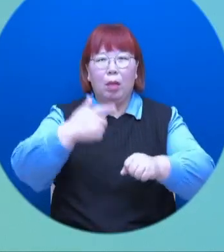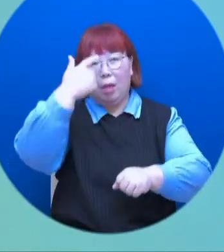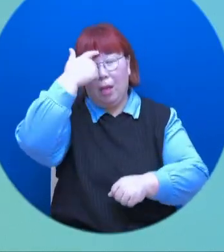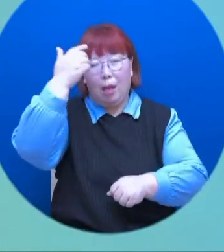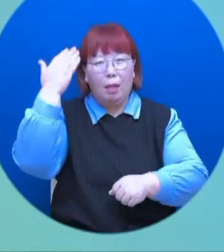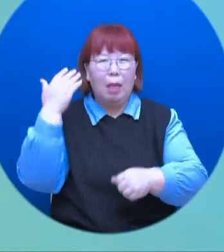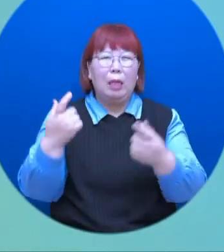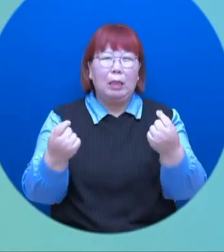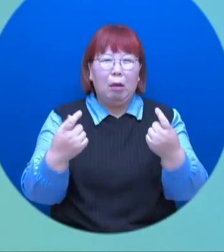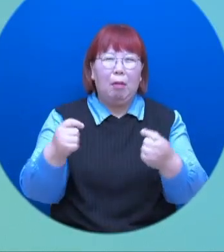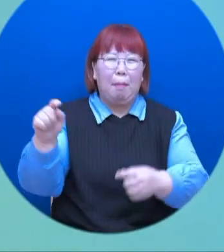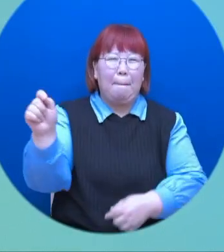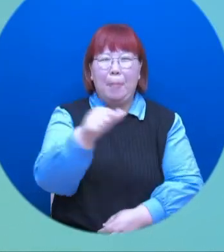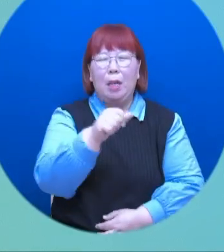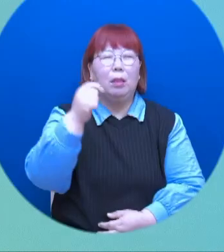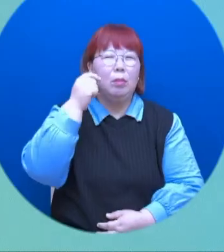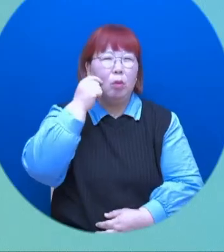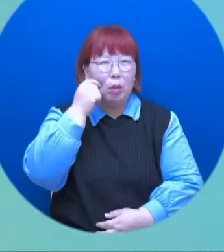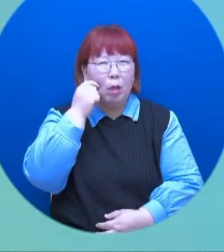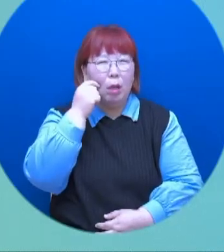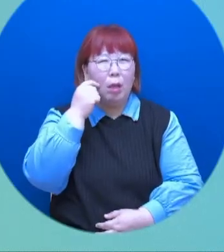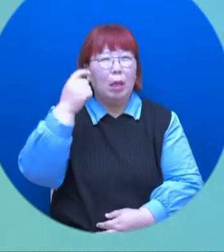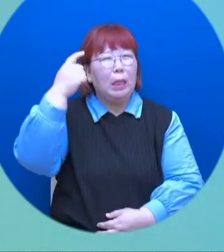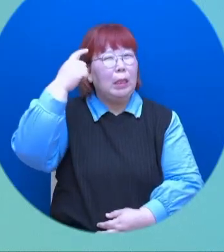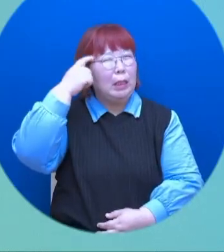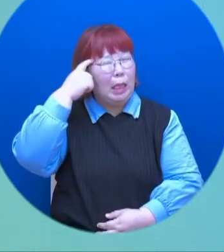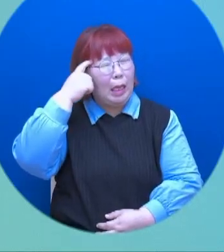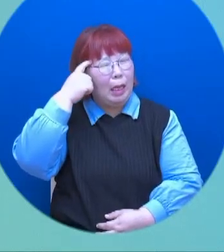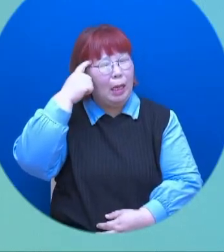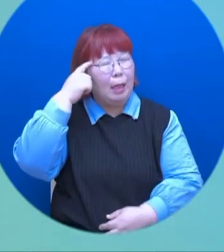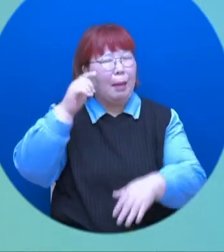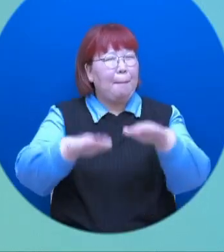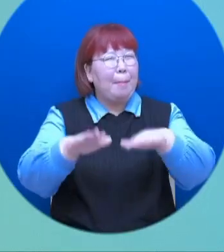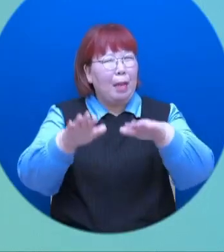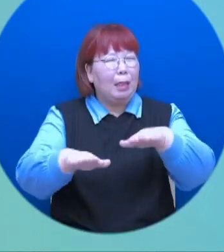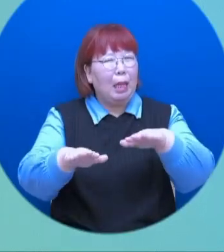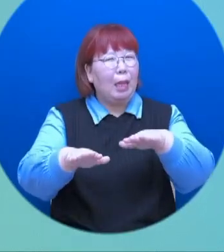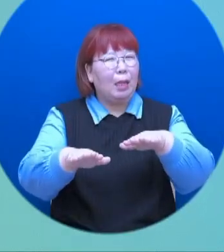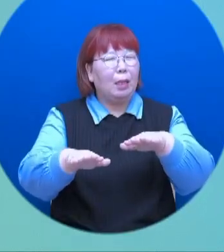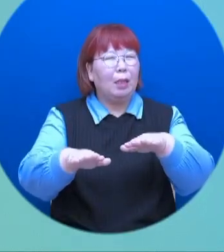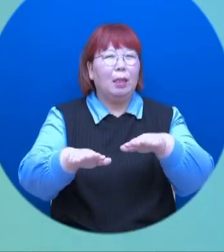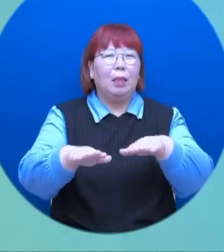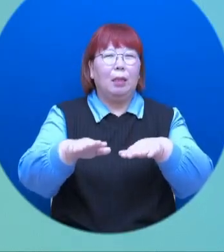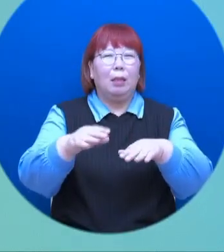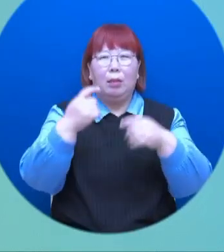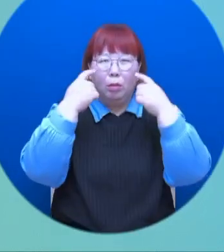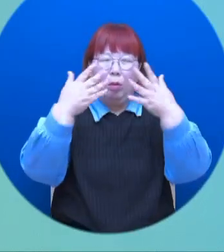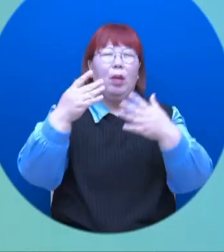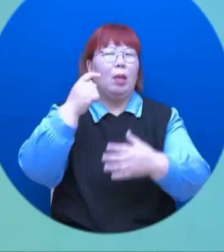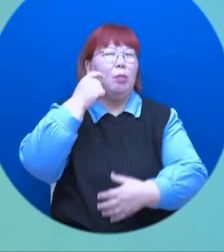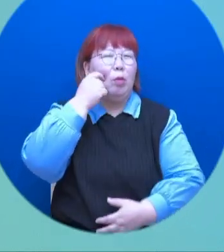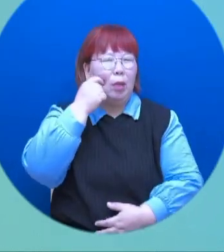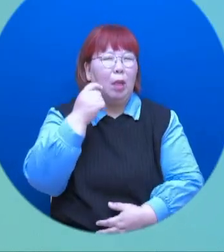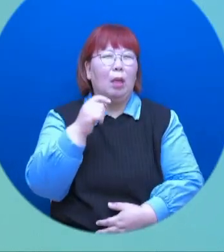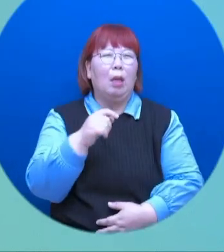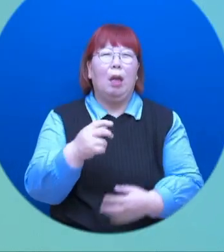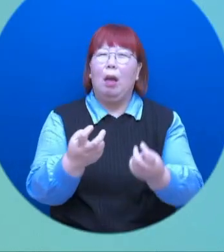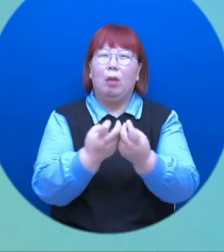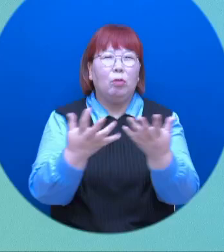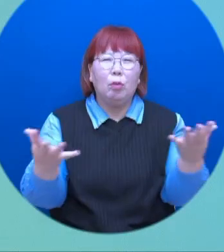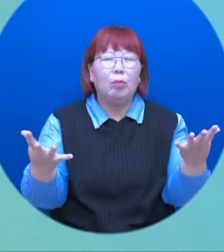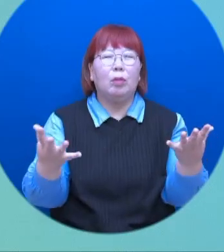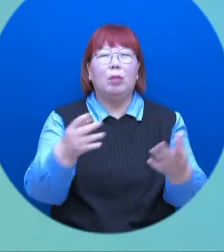전처럼 민첩하지 못해요. 판단력이 흐려집니다. 이것이 어쩔 수 없는 생로병사의 인간의